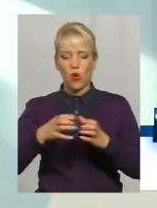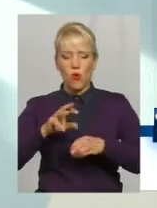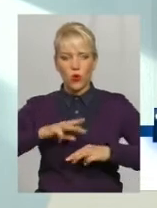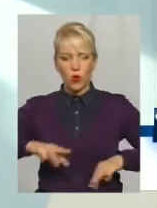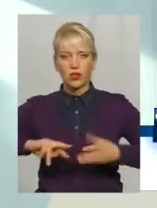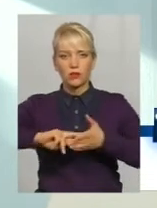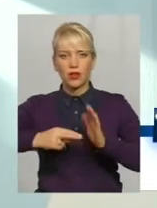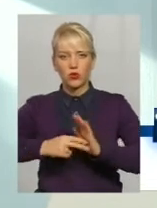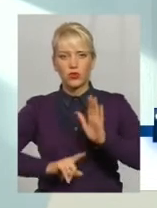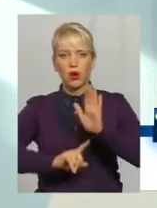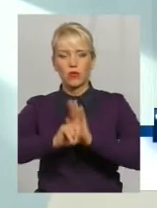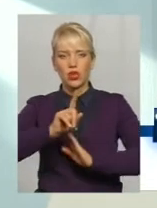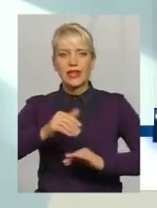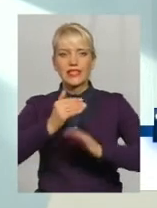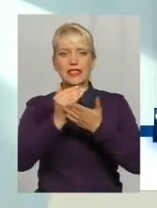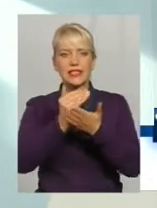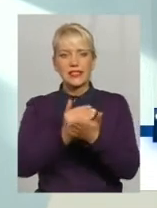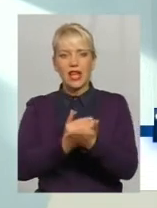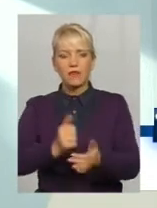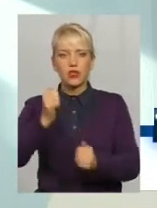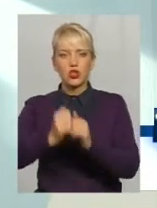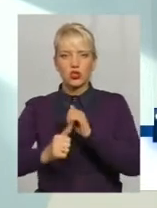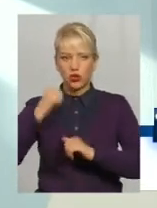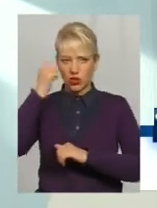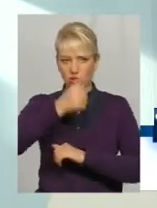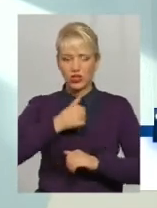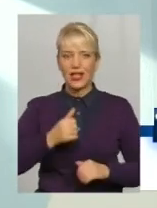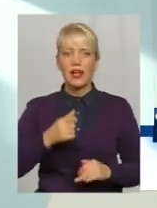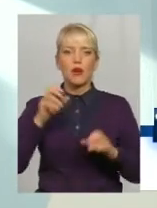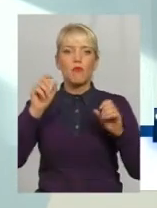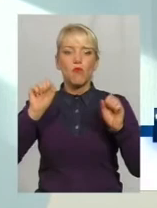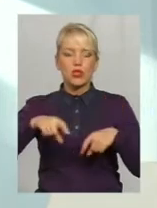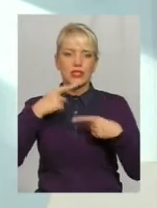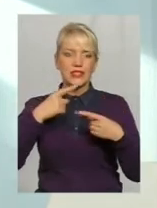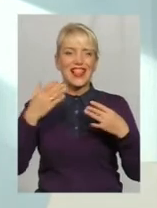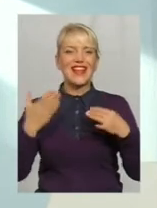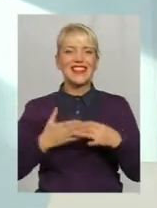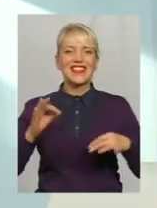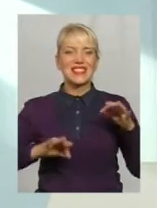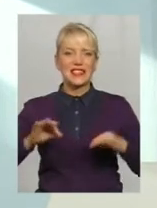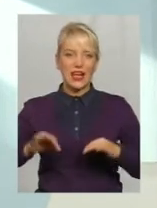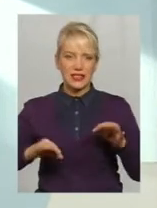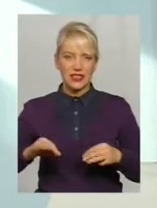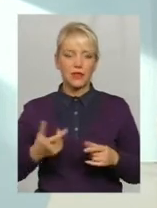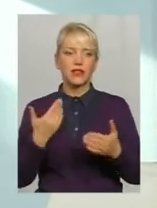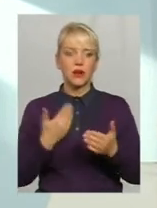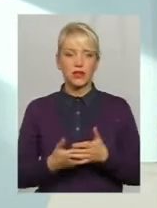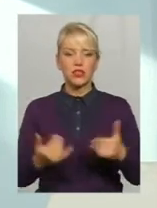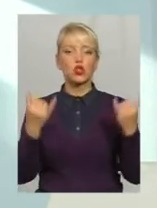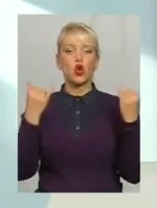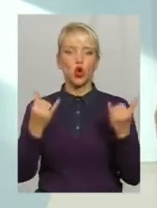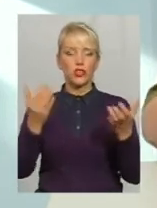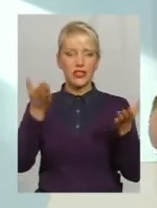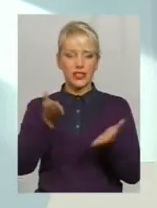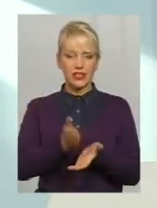започатковує системне щорічне, це можна назвати навіть індексацію пенсійної виплати. До прикладу, сьогодні прийшло осучаснення.